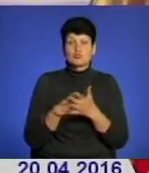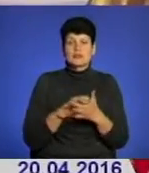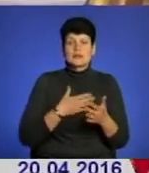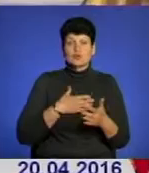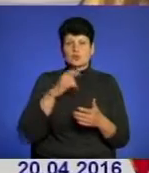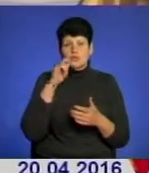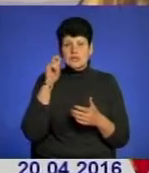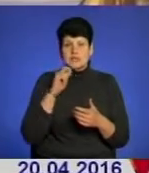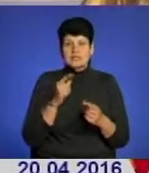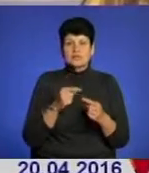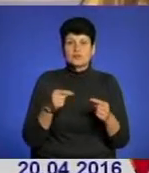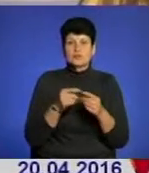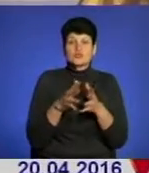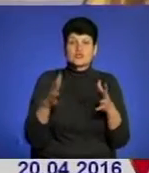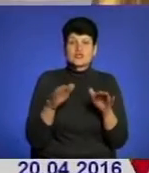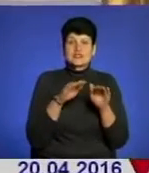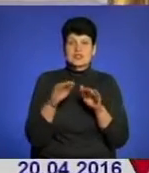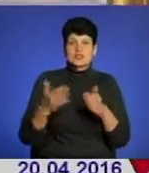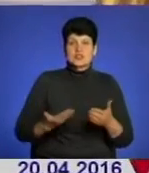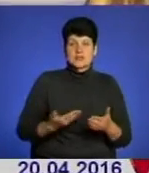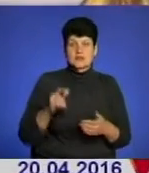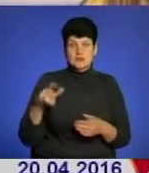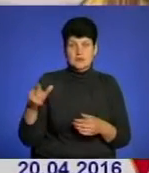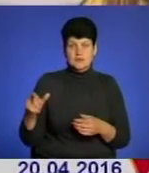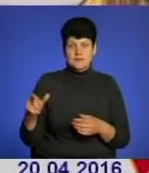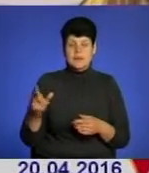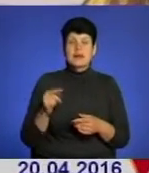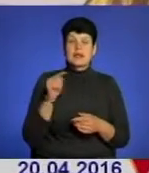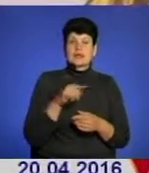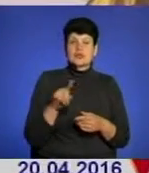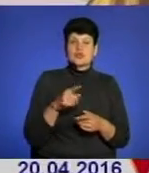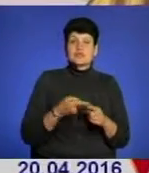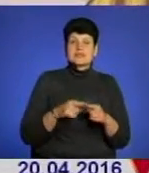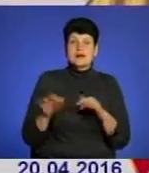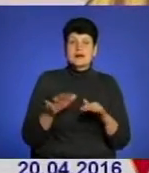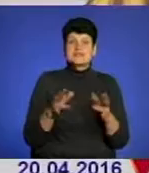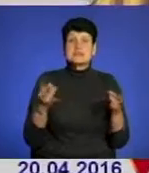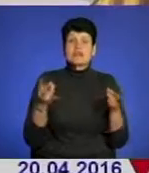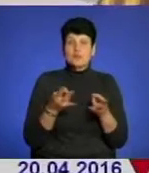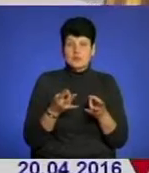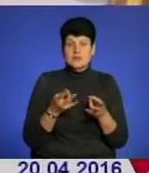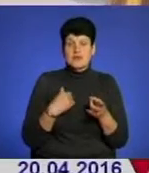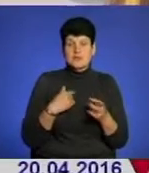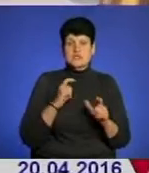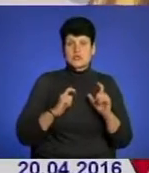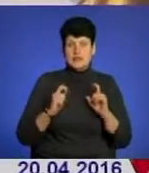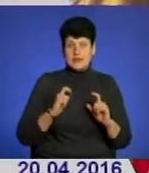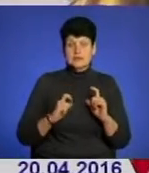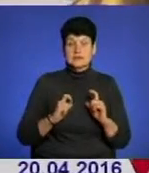ну, відповідно, зросте рівень життя громадян. Так що ця акція необхідна, а ми, студенти,